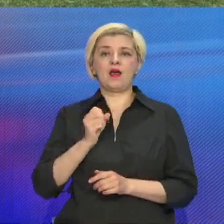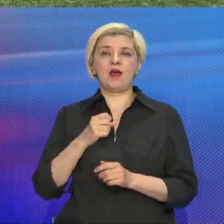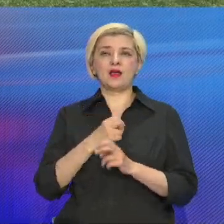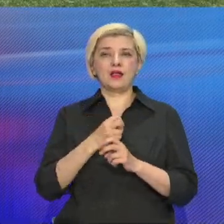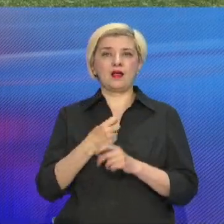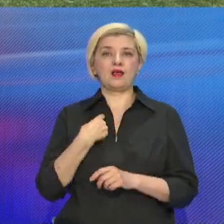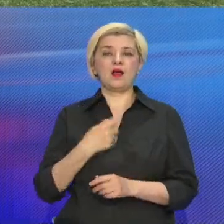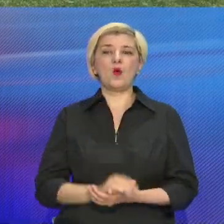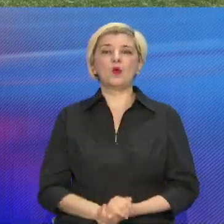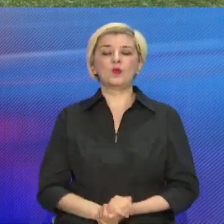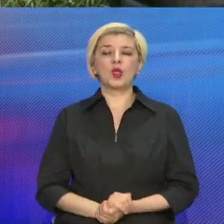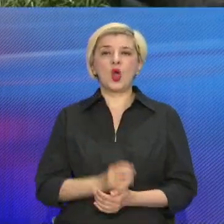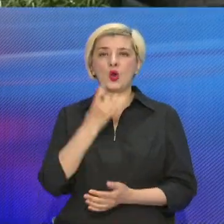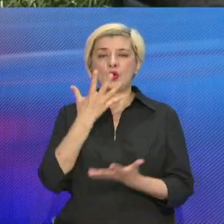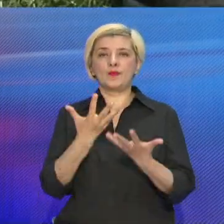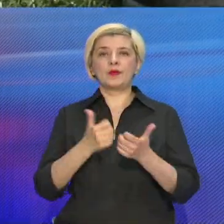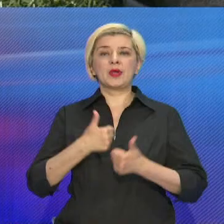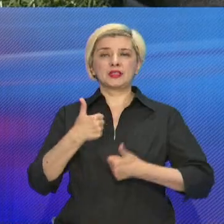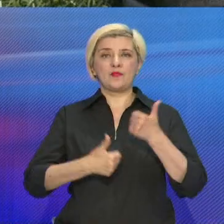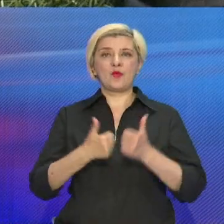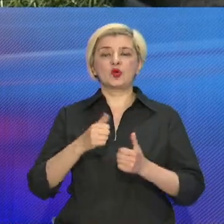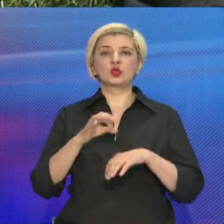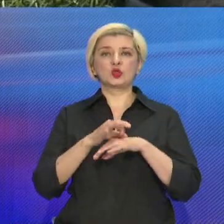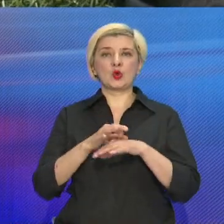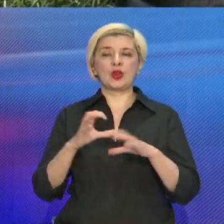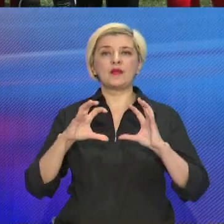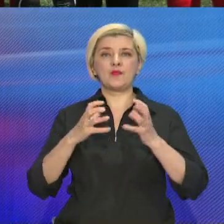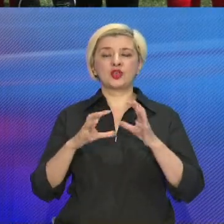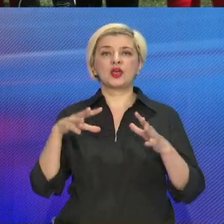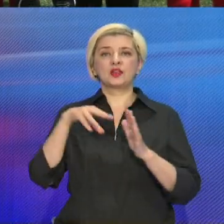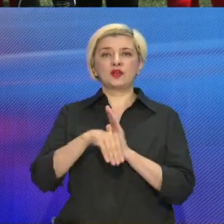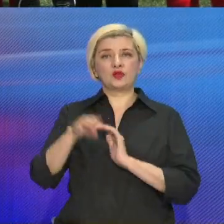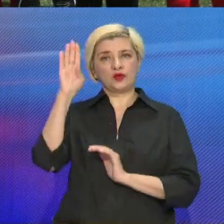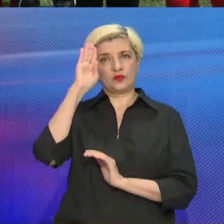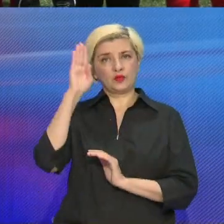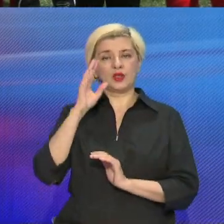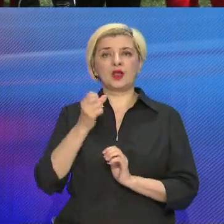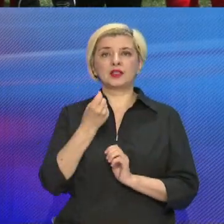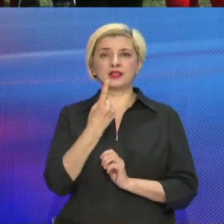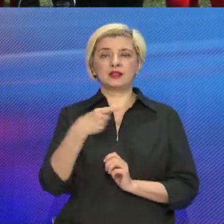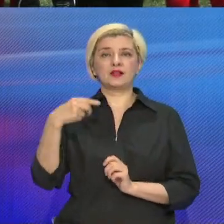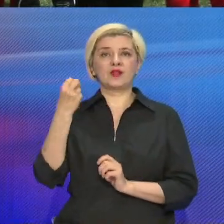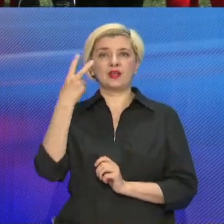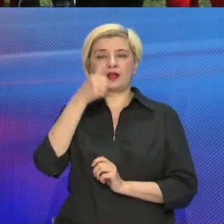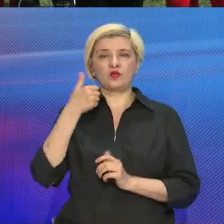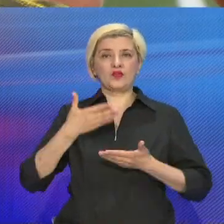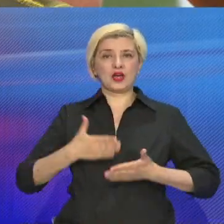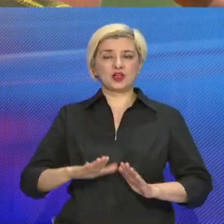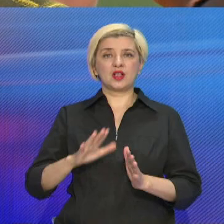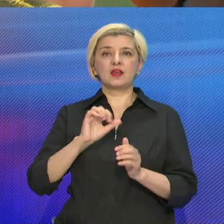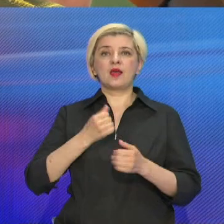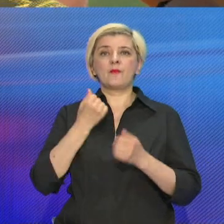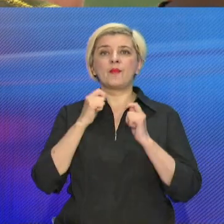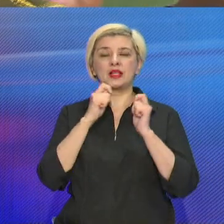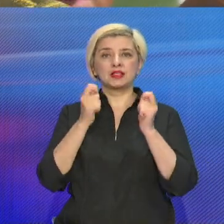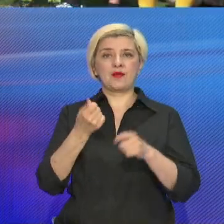Гродно принимает областные споборництвы «Скураный мяч» сирот юнаков 2011-2012 годов народжения на призы президентского спортивного